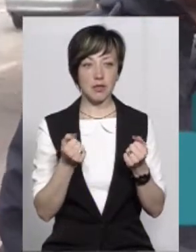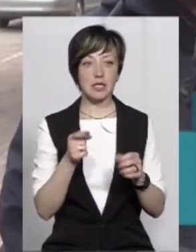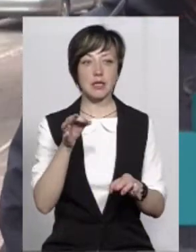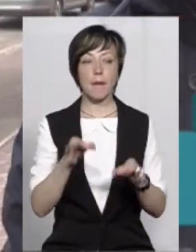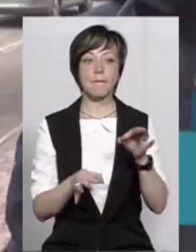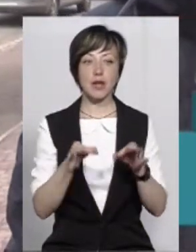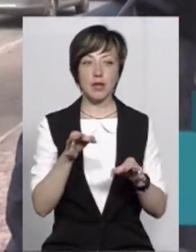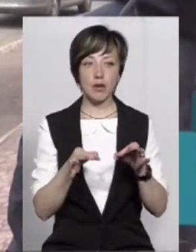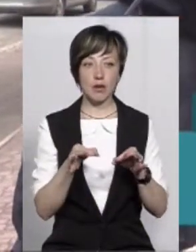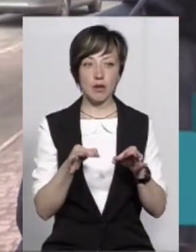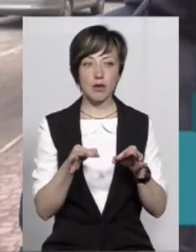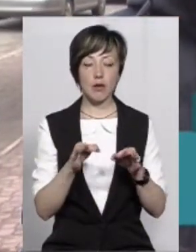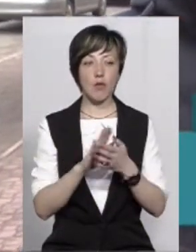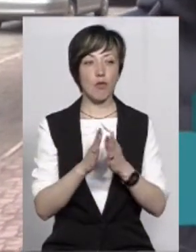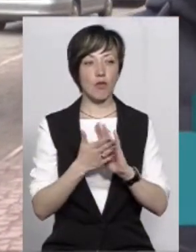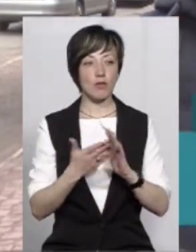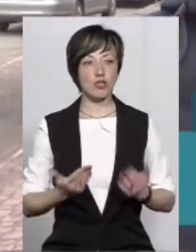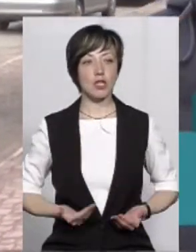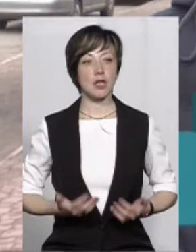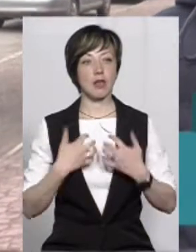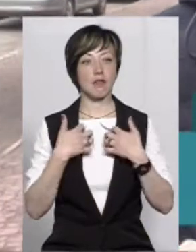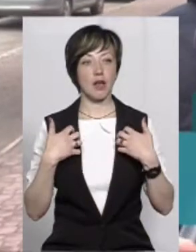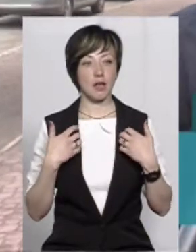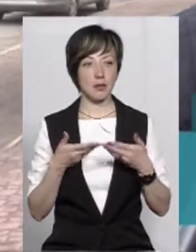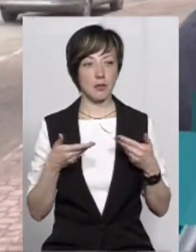природні умови життя тварин ми.